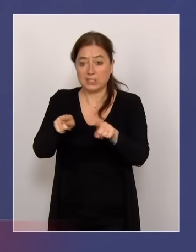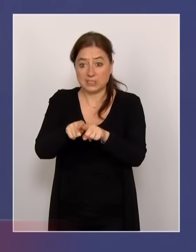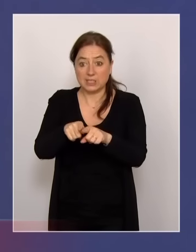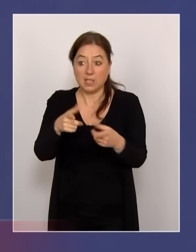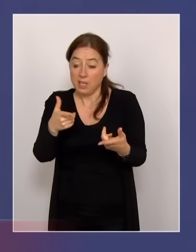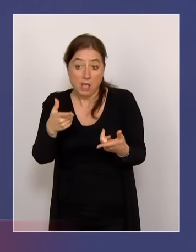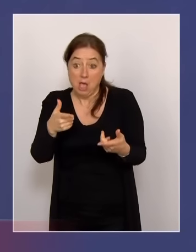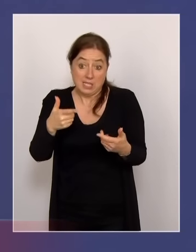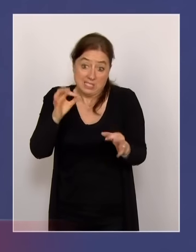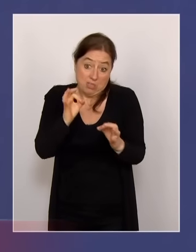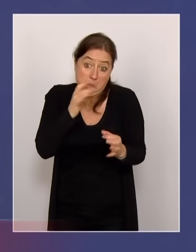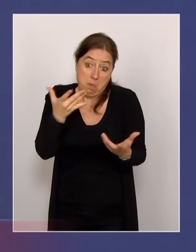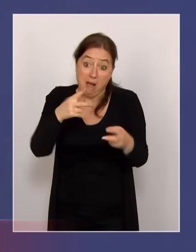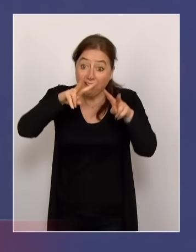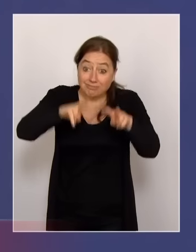dans nos entreprises.